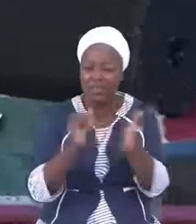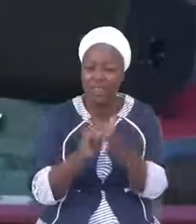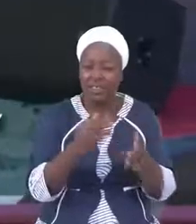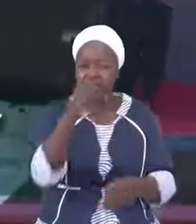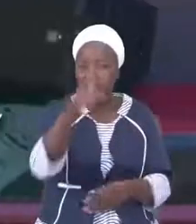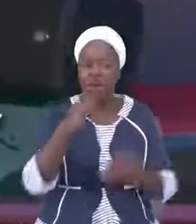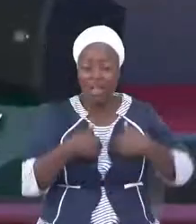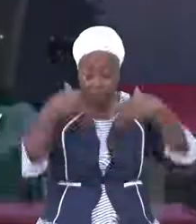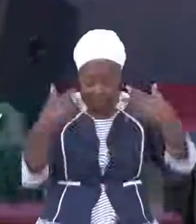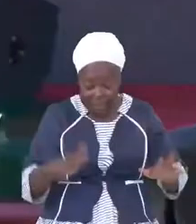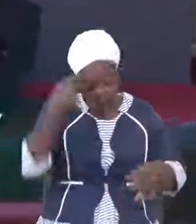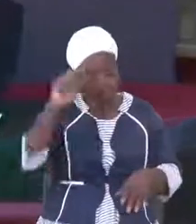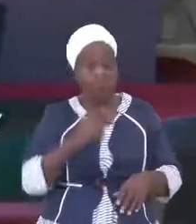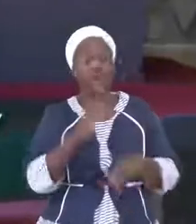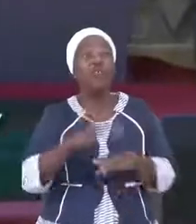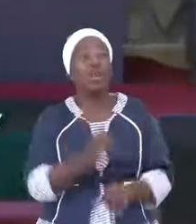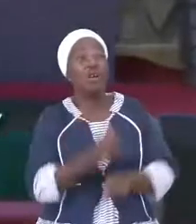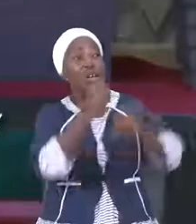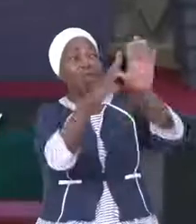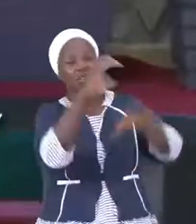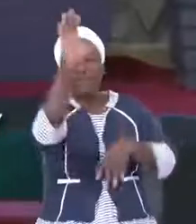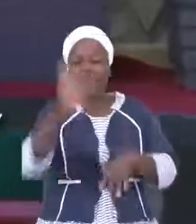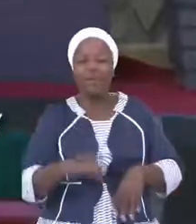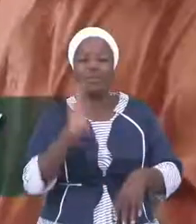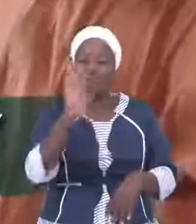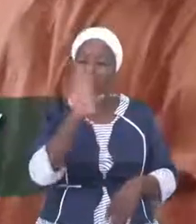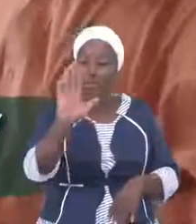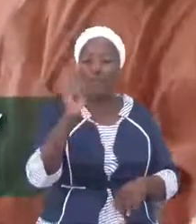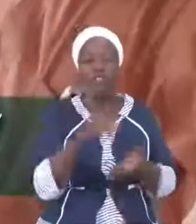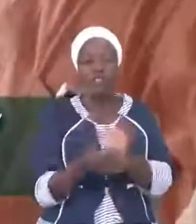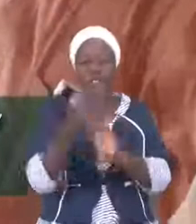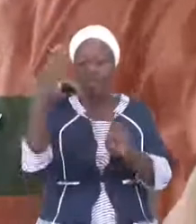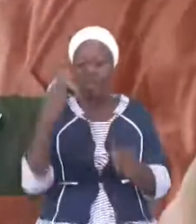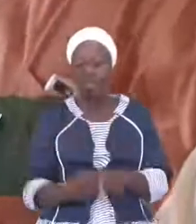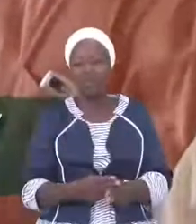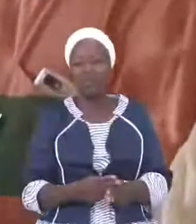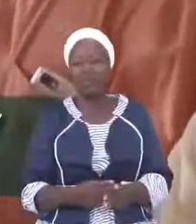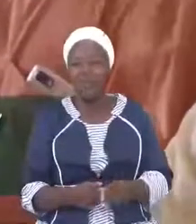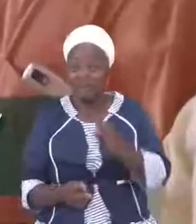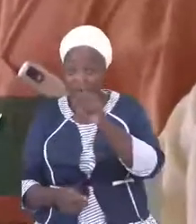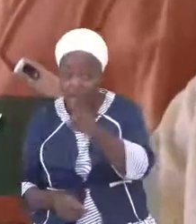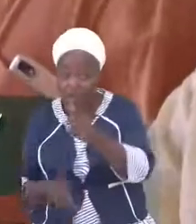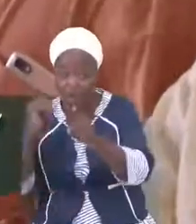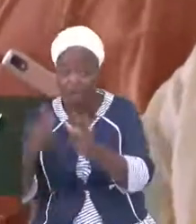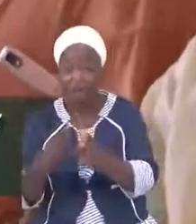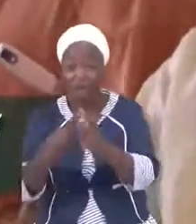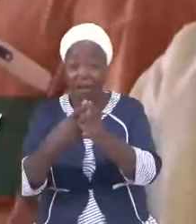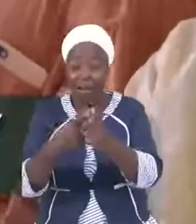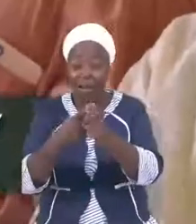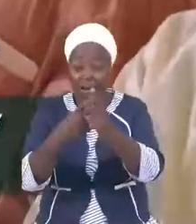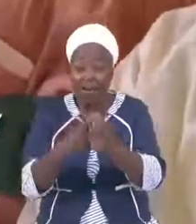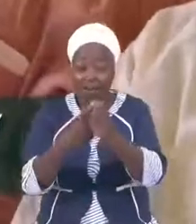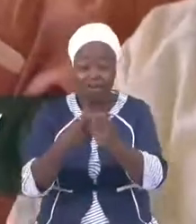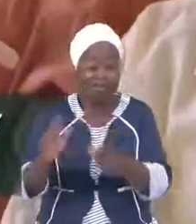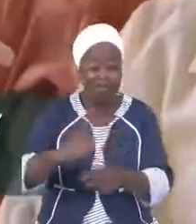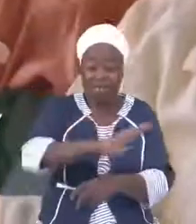Dieu a accompli, Christ a accompli à la croix du calvaire, que cela soit votre au nom de Jésus-Christ. Vous allez